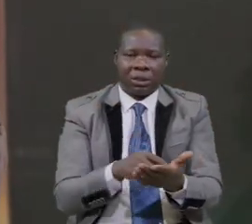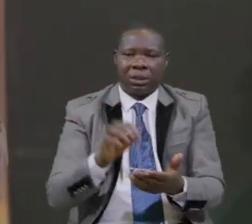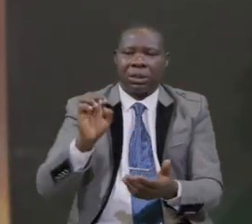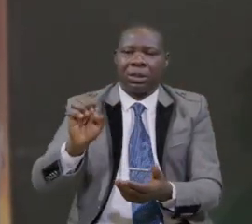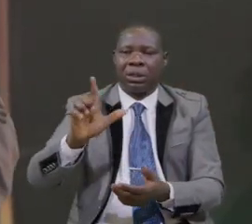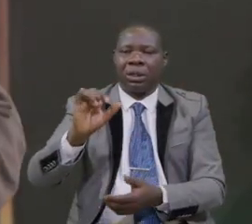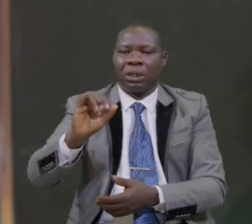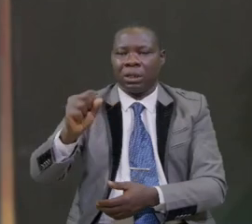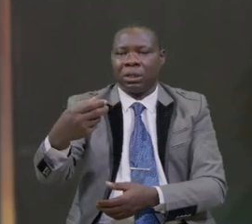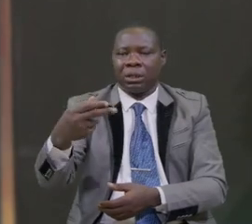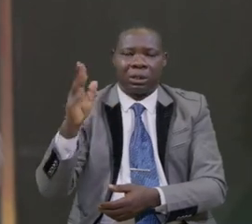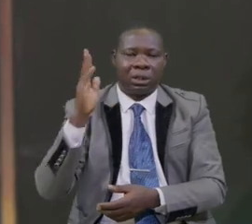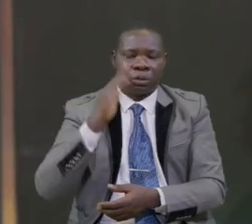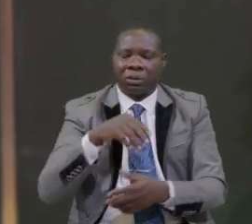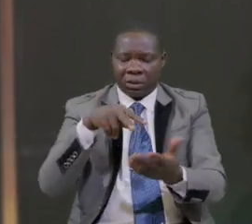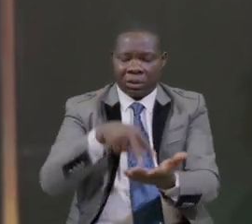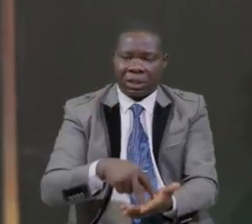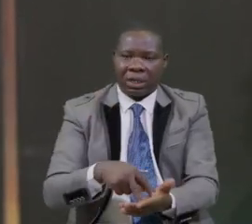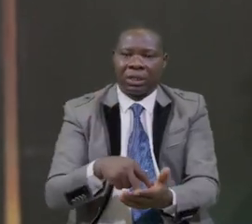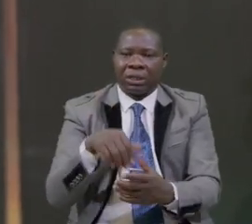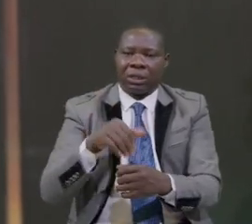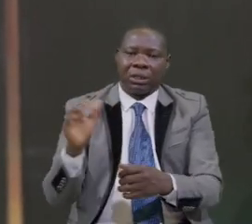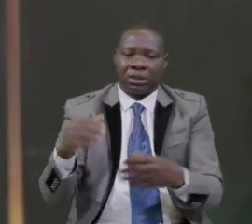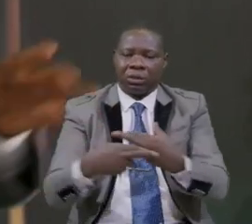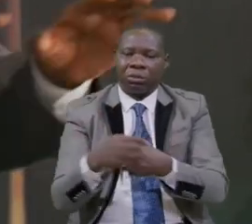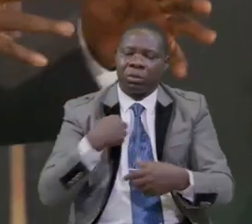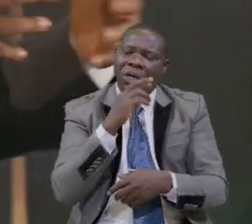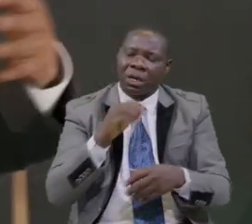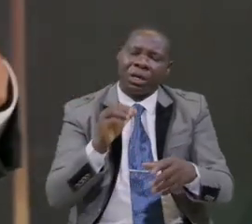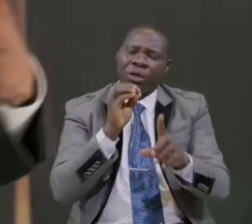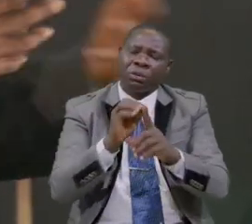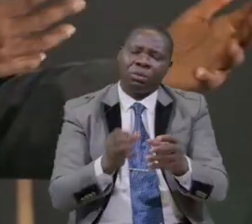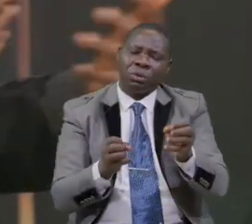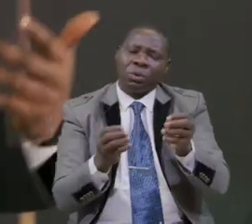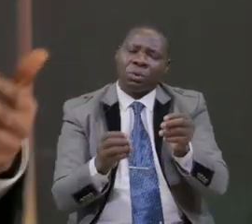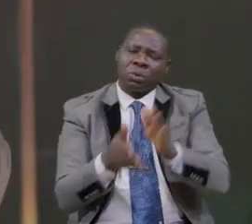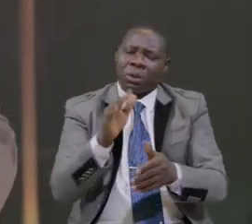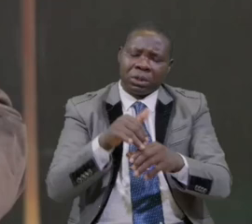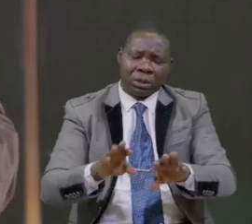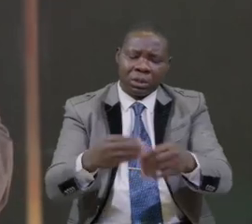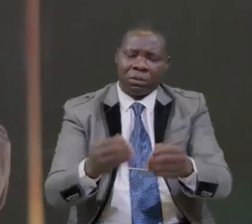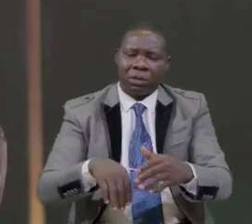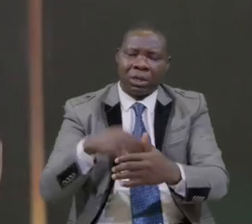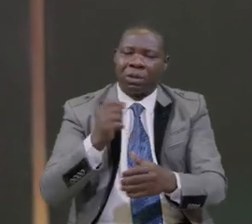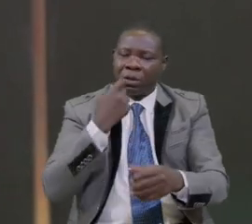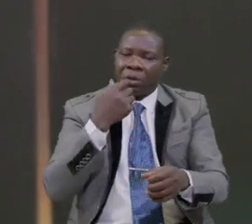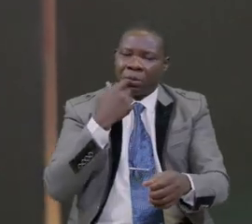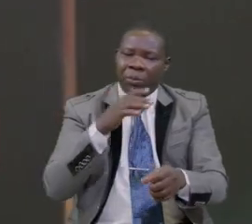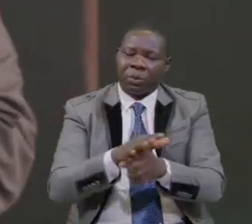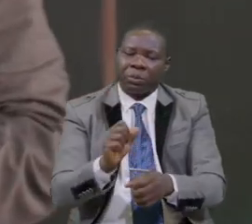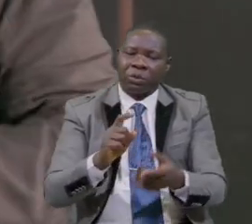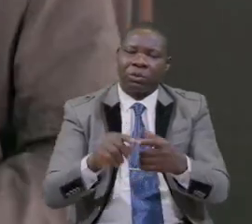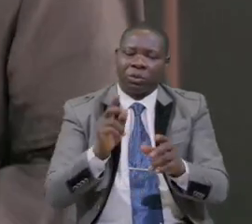qu'il va le remplacer. Parfois, nous sommes très pressés de donner des promesses à certaines personnes qui se rapprochent de